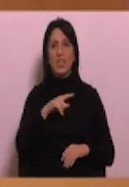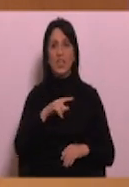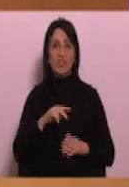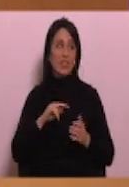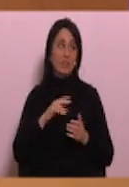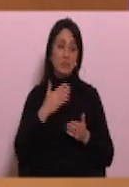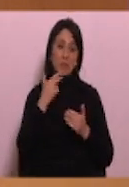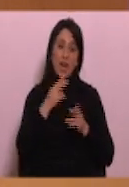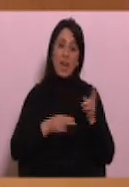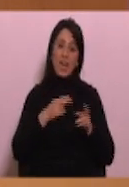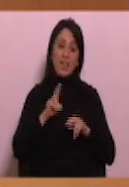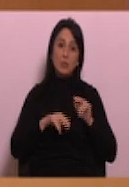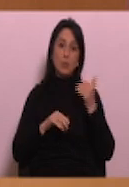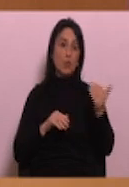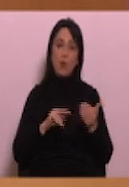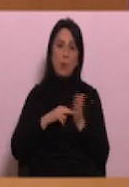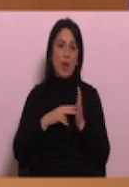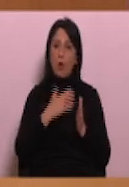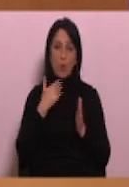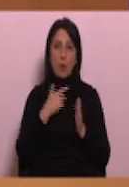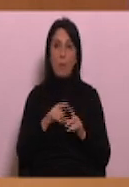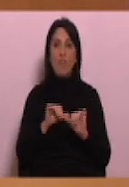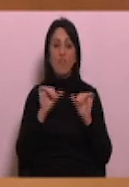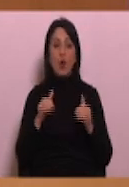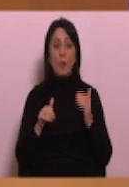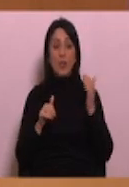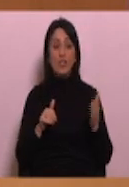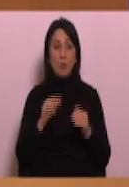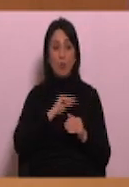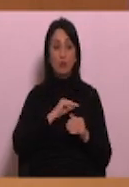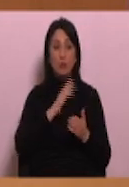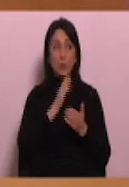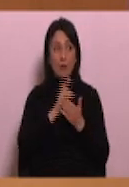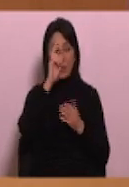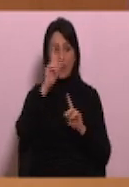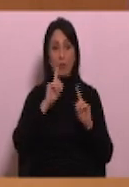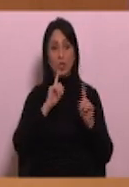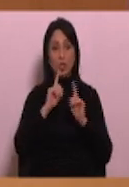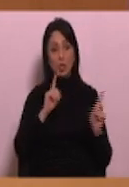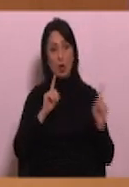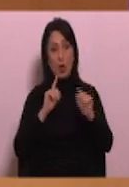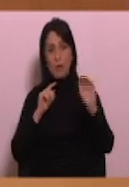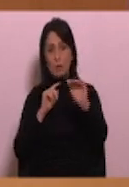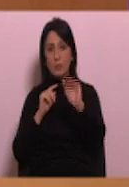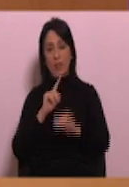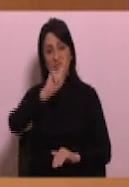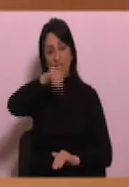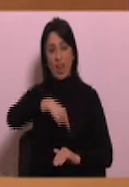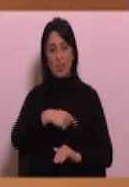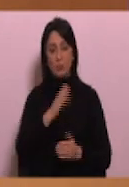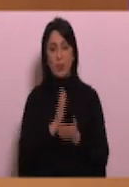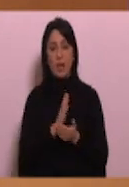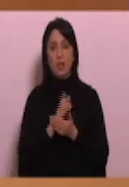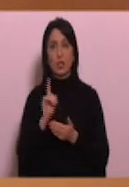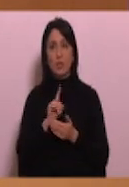არ არის რკინიგზის შენება, მაგრამ ის ფორმატი, რასაც თქვენ გაძლევთ მთავრობის ხდომებზე, თქვენ ვალდებულებს ხართ,